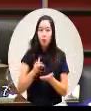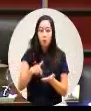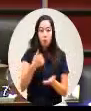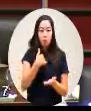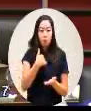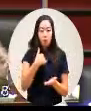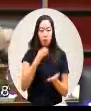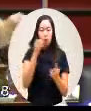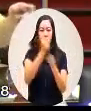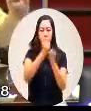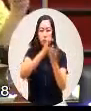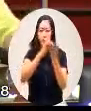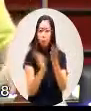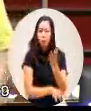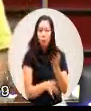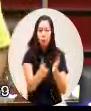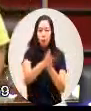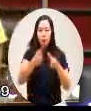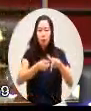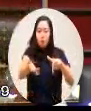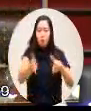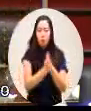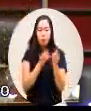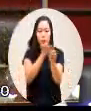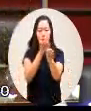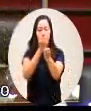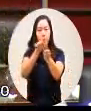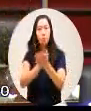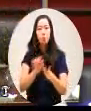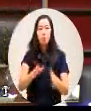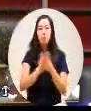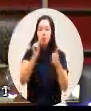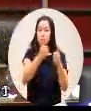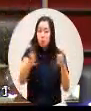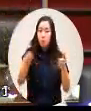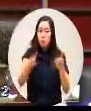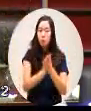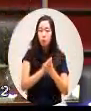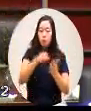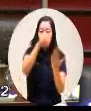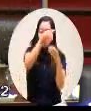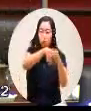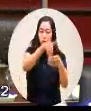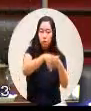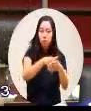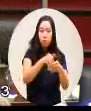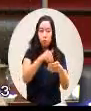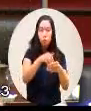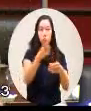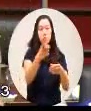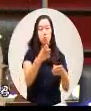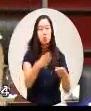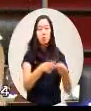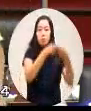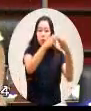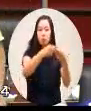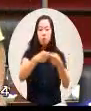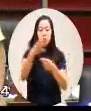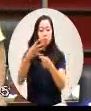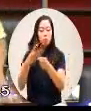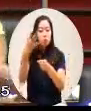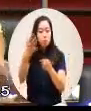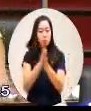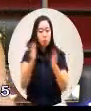罢免，要跟我公开谴责，议员选举啊，一年哦，就改四年啦。如果